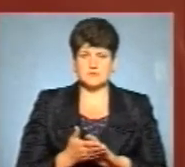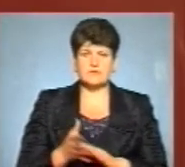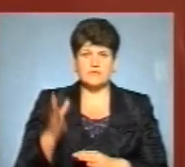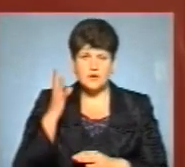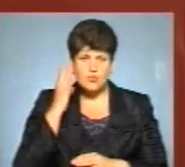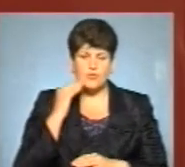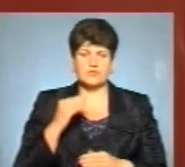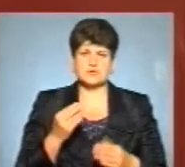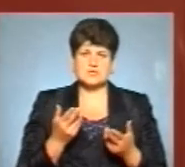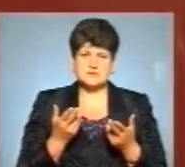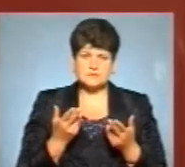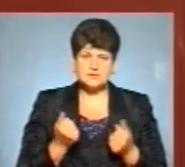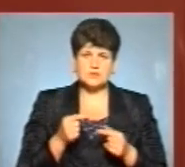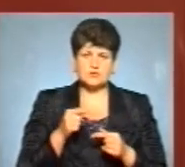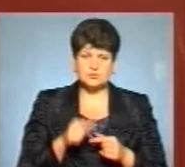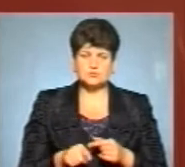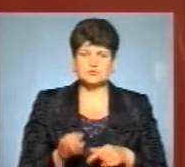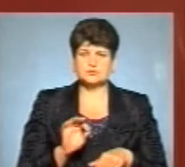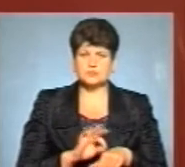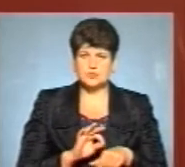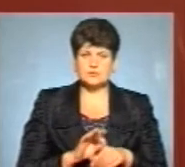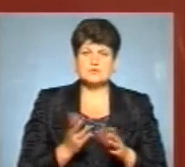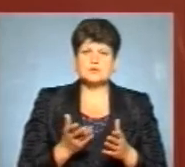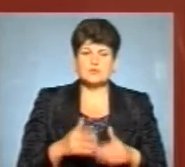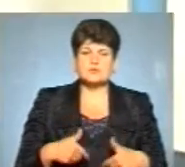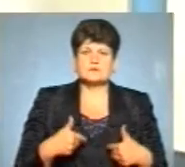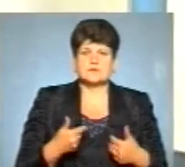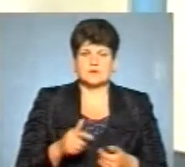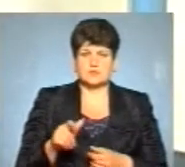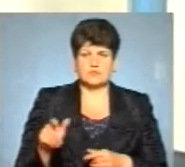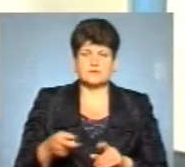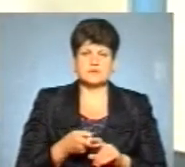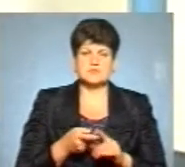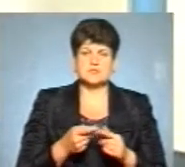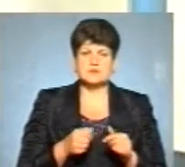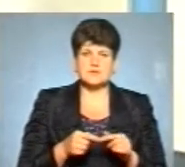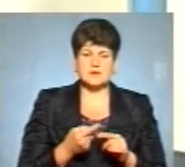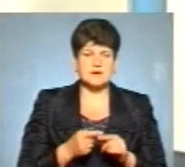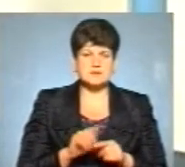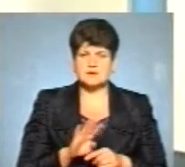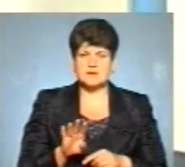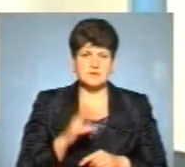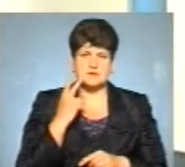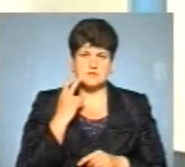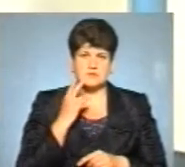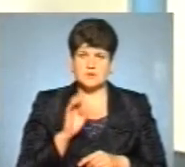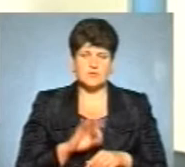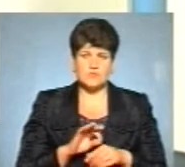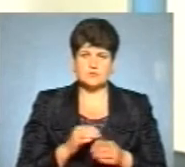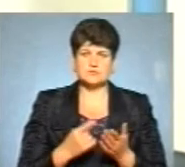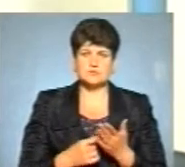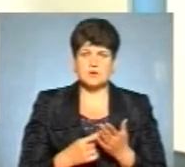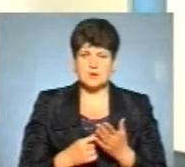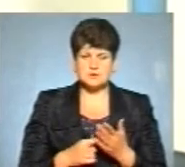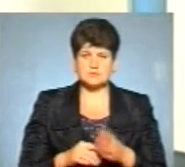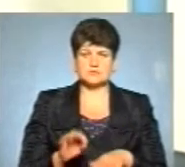враховуючи, звичайно, ту патологію, з якою звертаються пацієнти в інфекційне відділення, а це не завжди хворі із підтвердженим